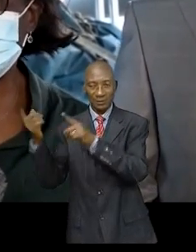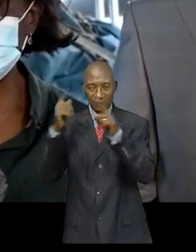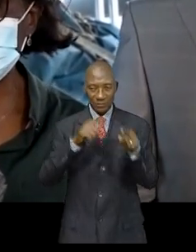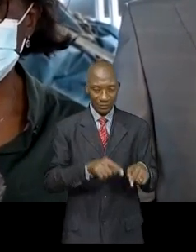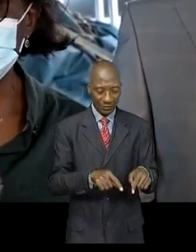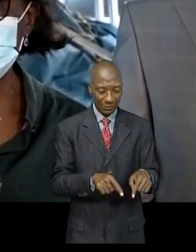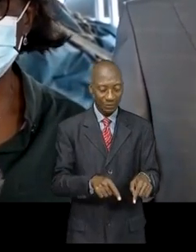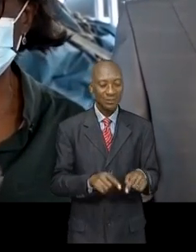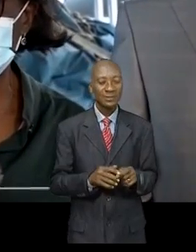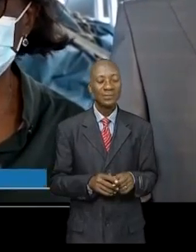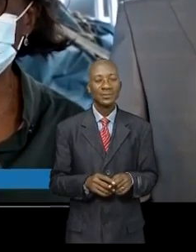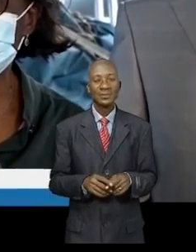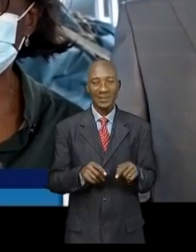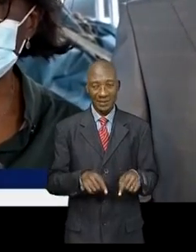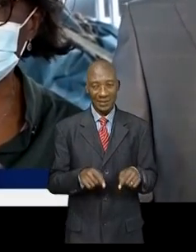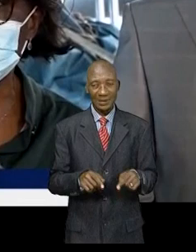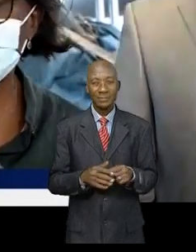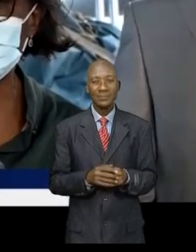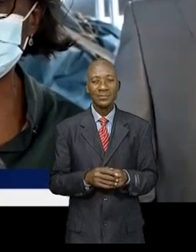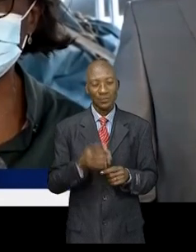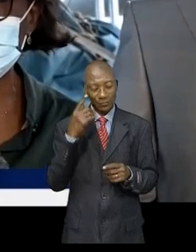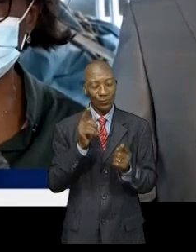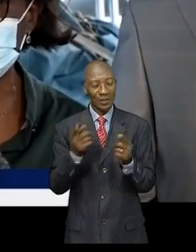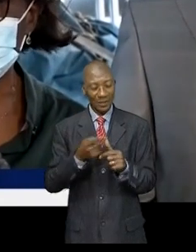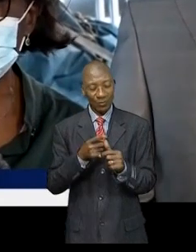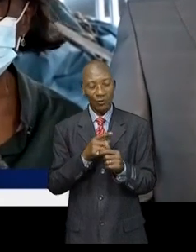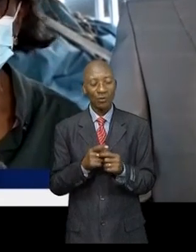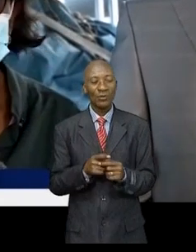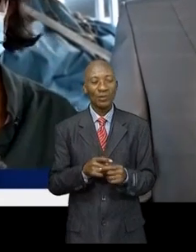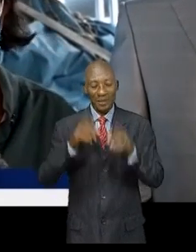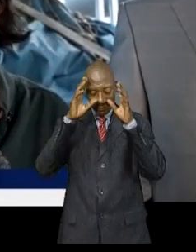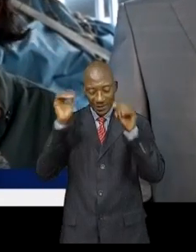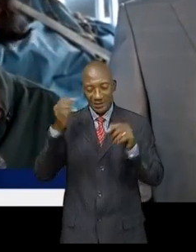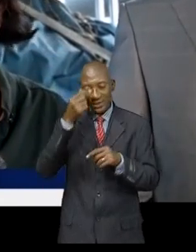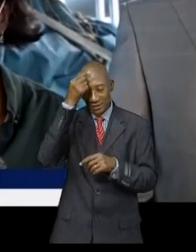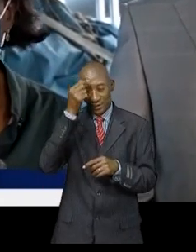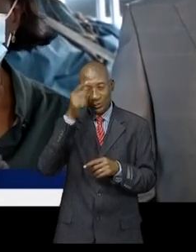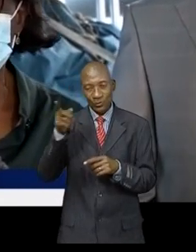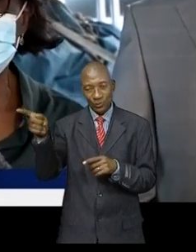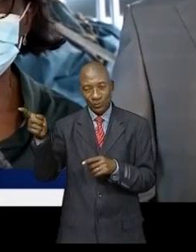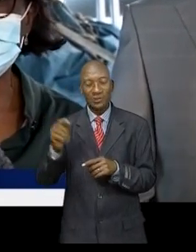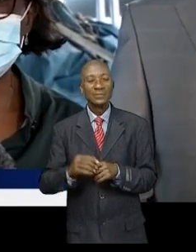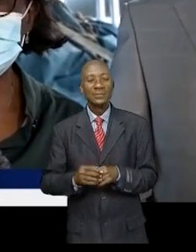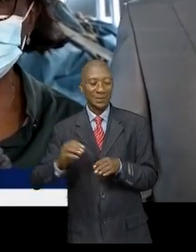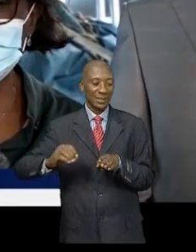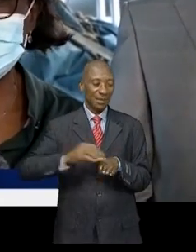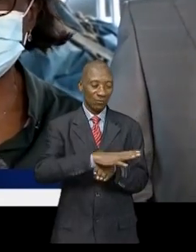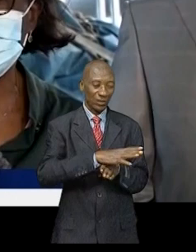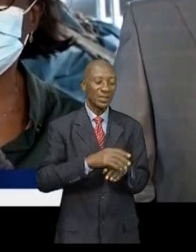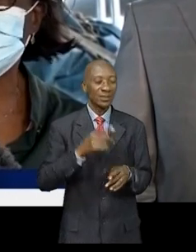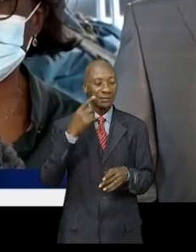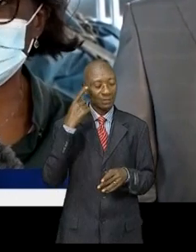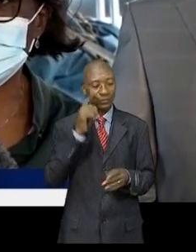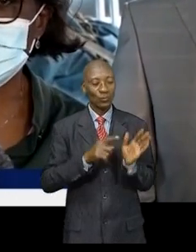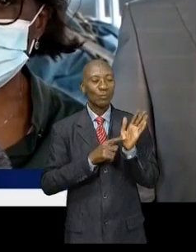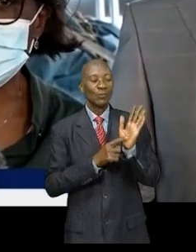la direction de son Excellence, Monsieur le Président de la République, Denis Sassou Nguesso, qui nous a mis en route pour venir témoigner de